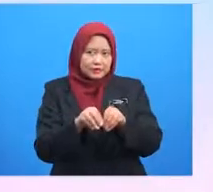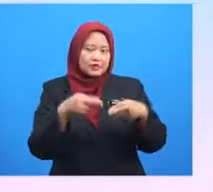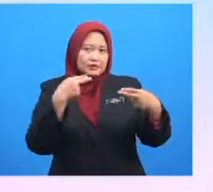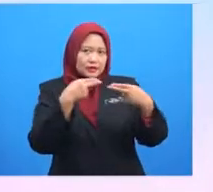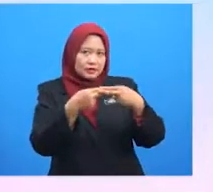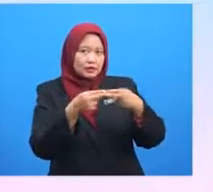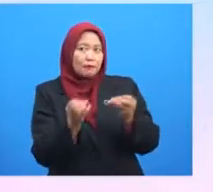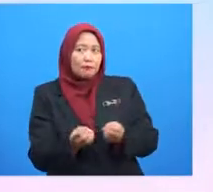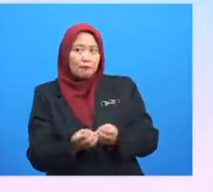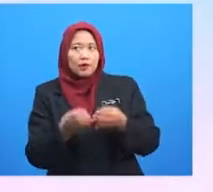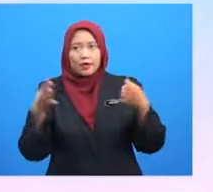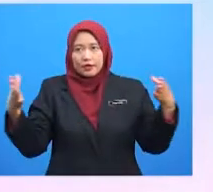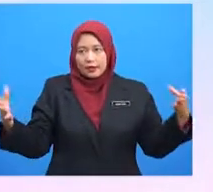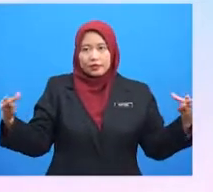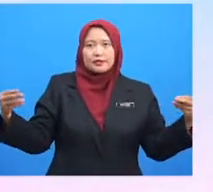air.